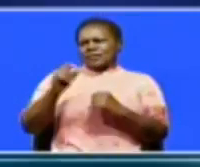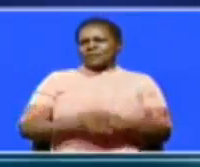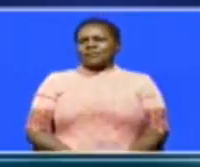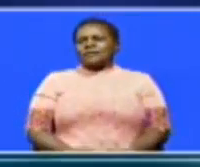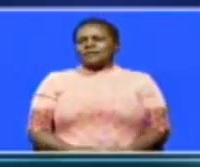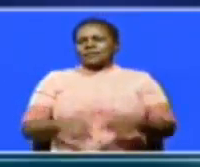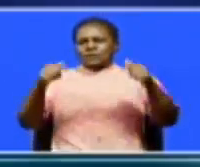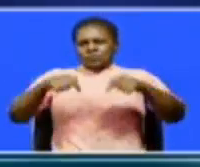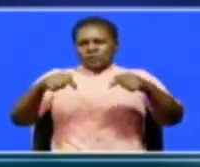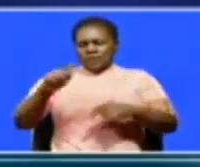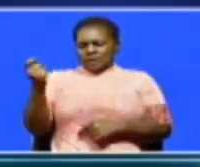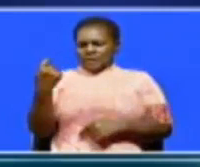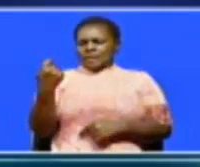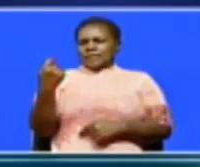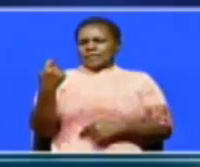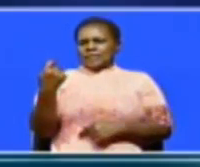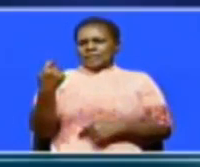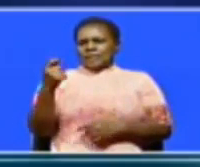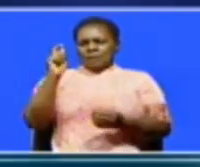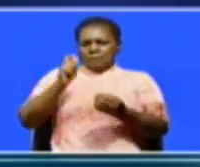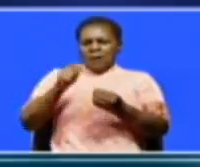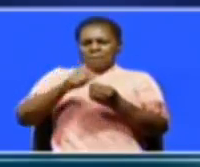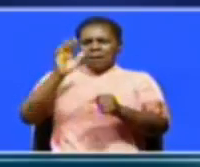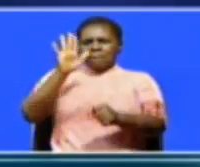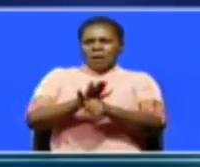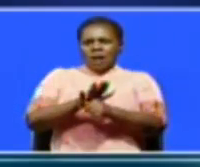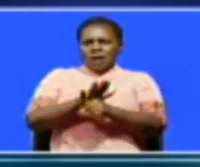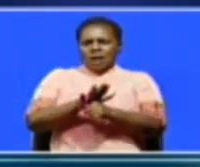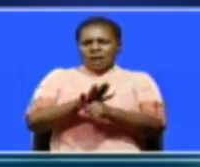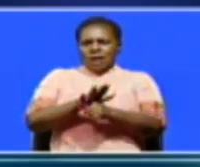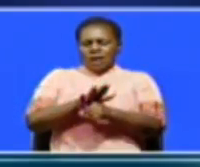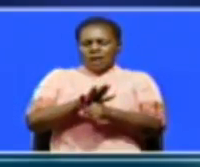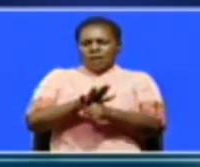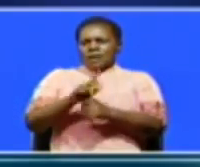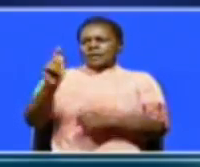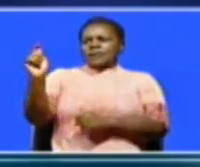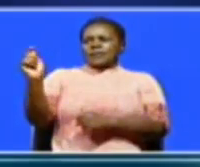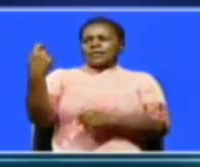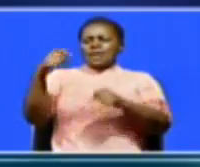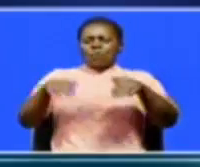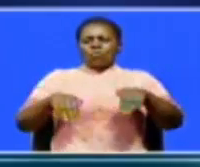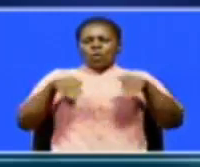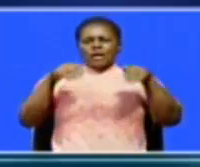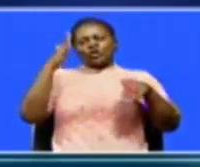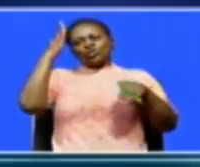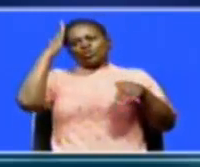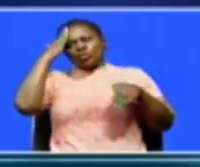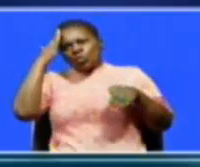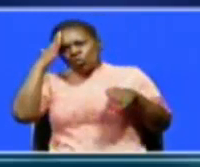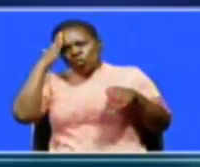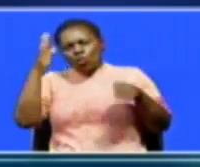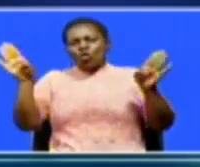Siku ambayo Kenya inasema imepima idadi kubwa zaidi ya sampuli za korona, Wakenya walisubiri kujua iwapo